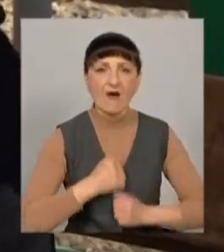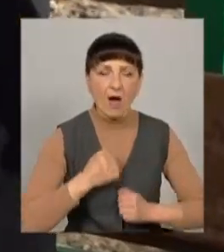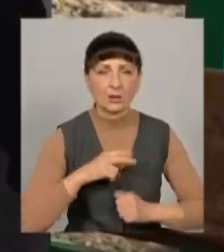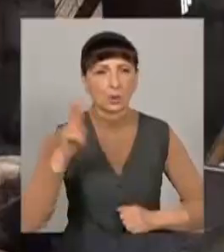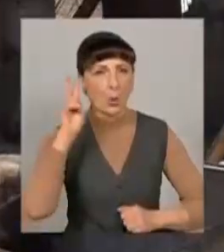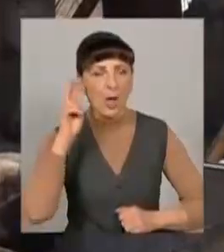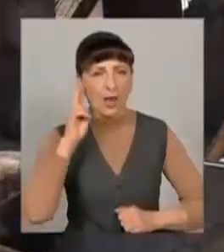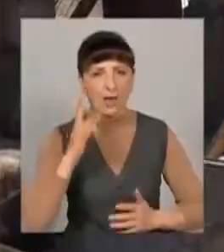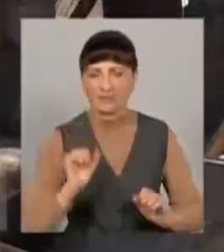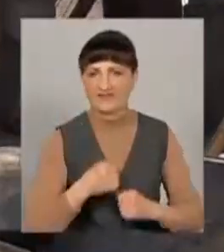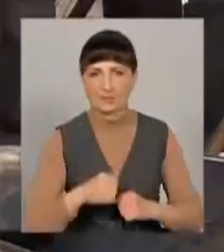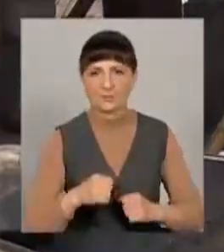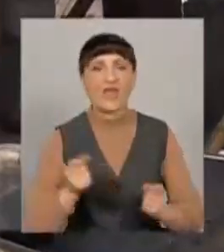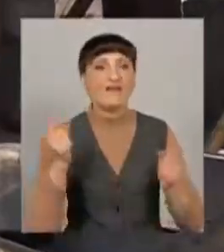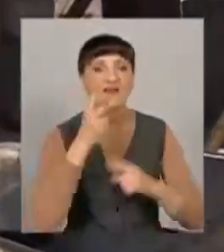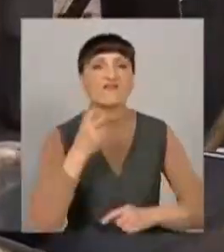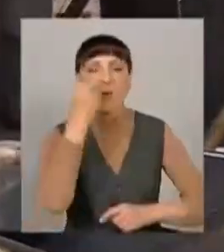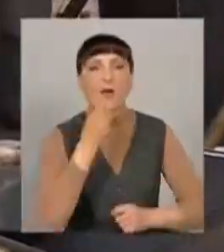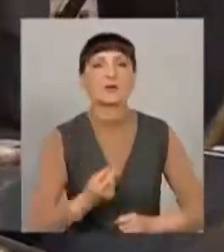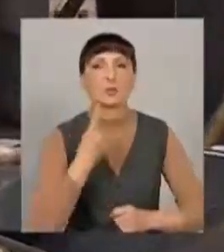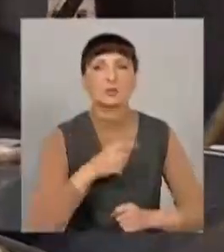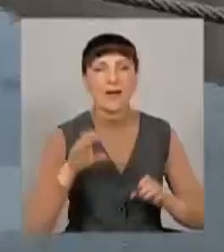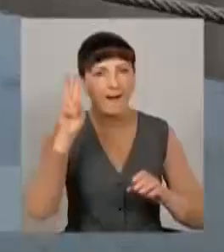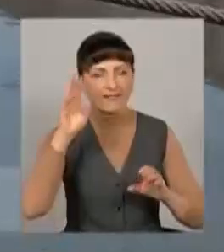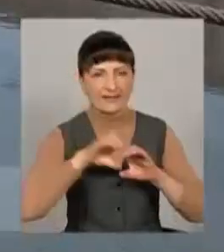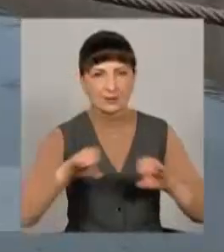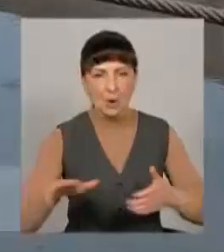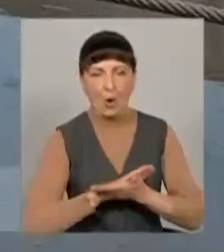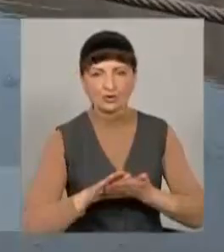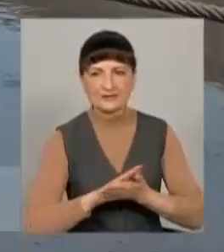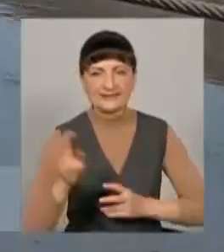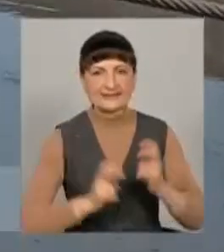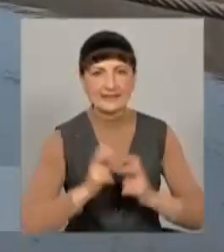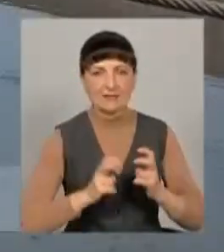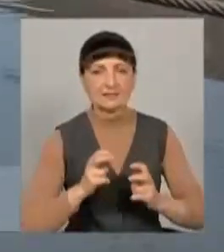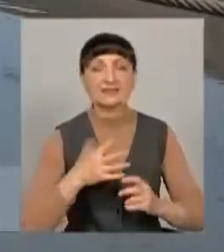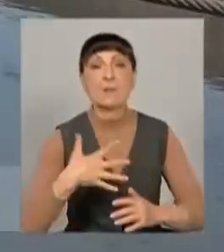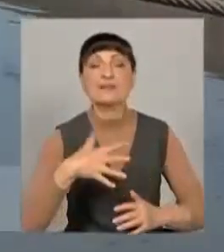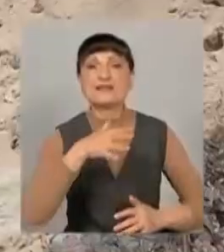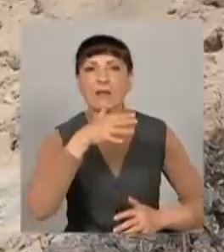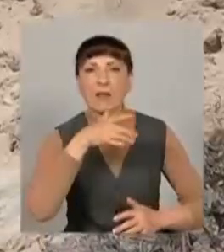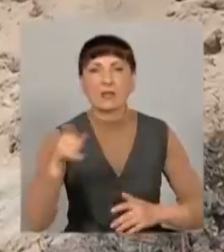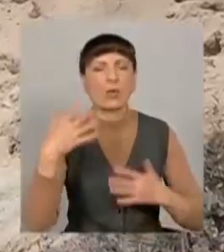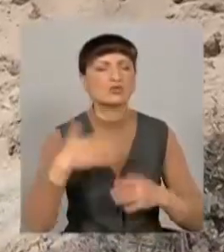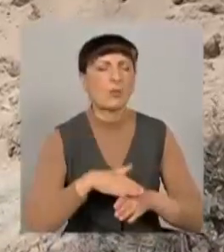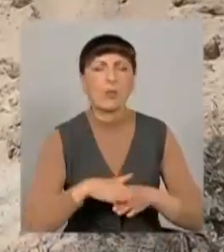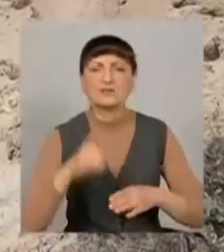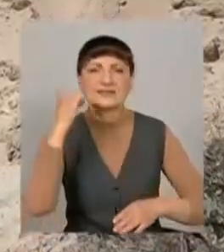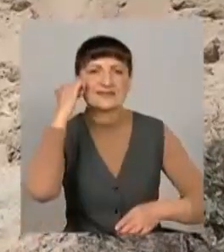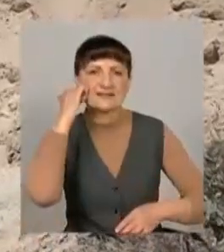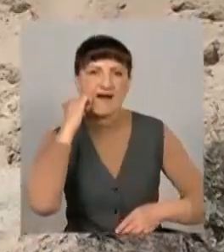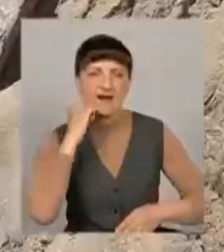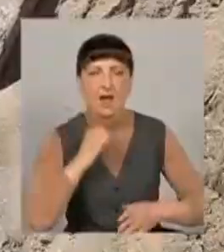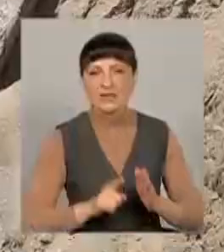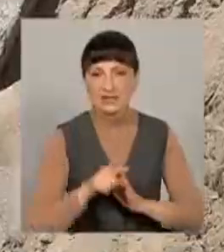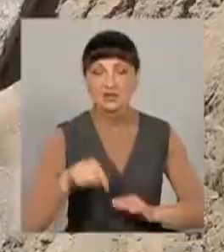туалетах. Как выяснилось, вонь исходит из канализационно-очистительной станции. За почти полвека сооружение полностью износилось. Только с